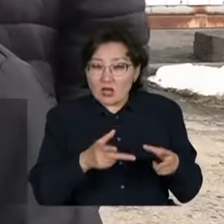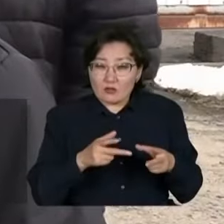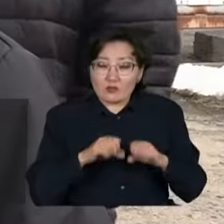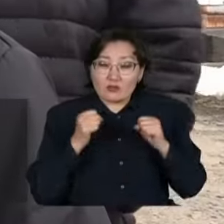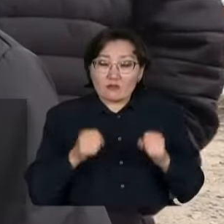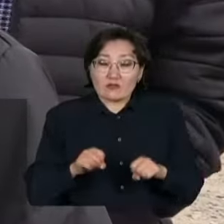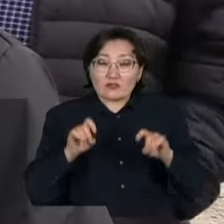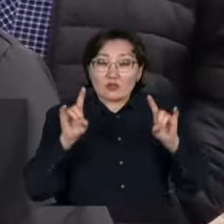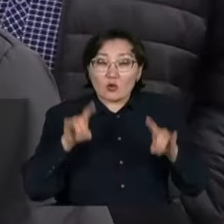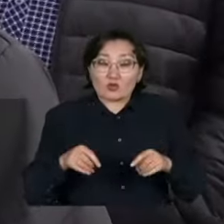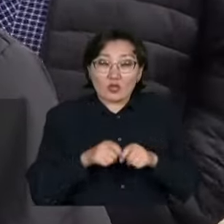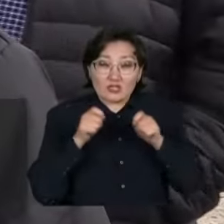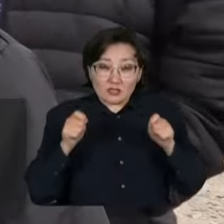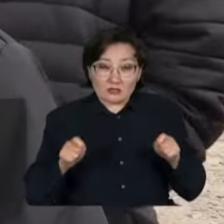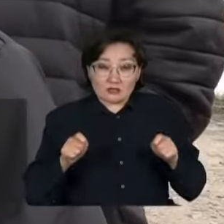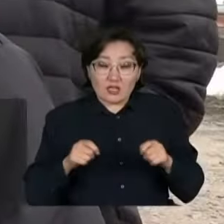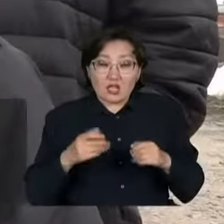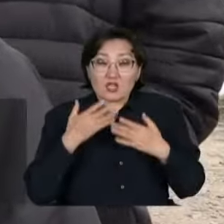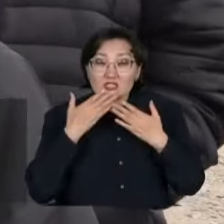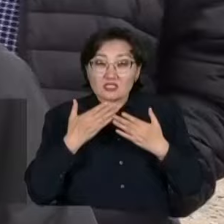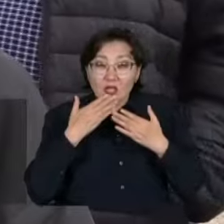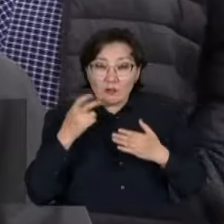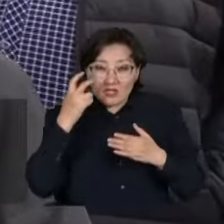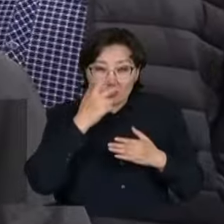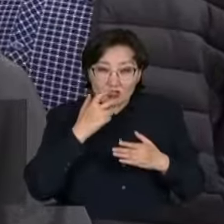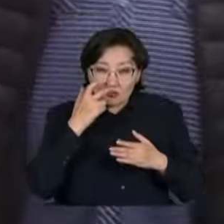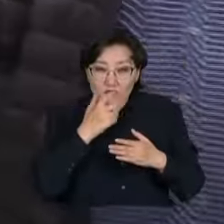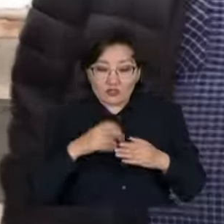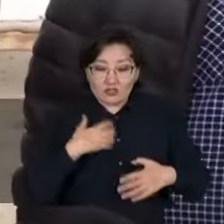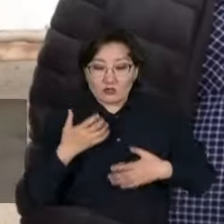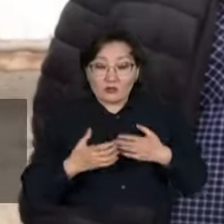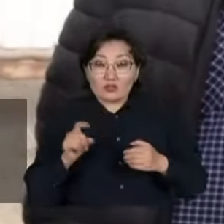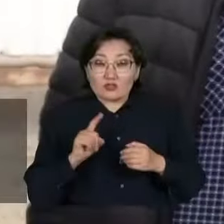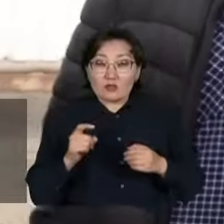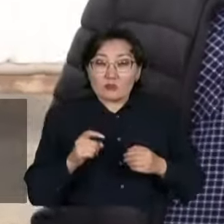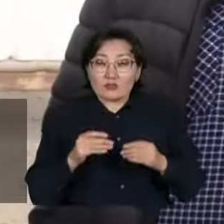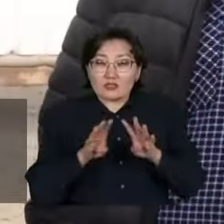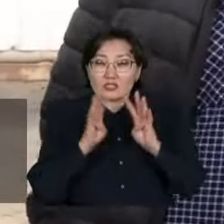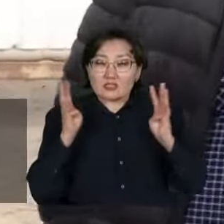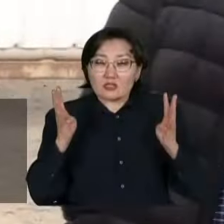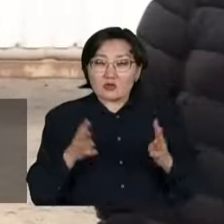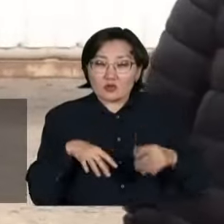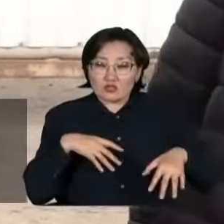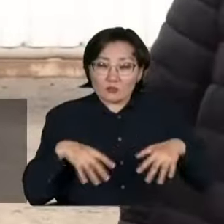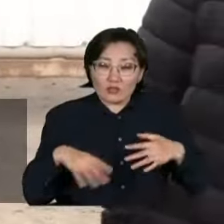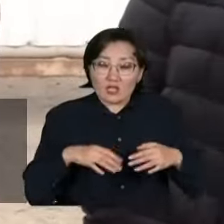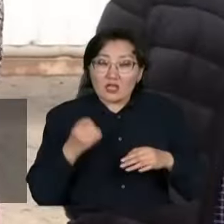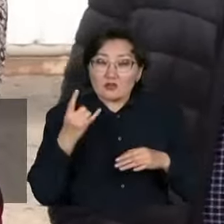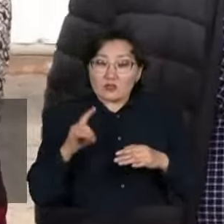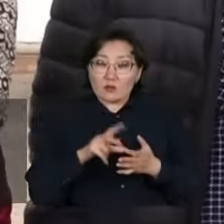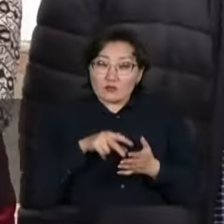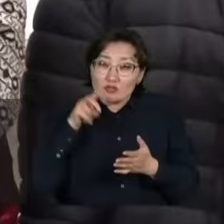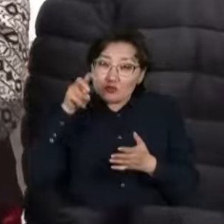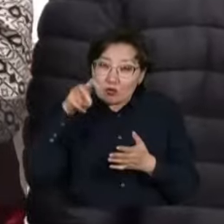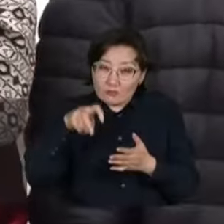открыть окно, так как запах вот этот, это ужасно. Из-за того, что забор ненадежный, ребенок полез туда